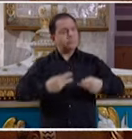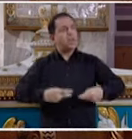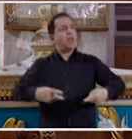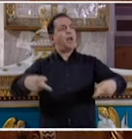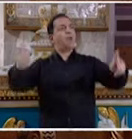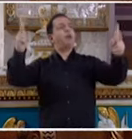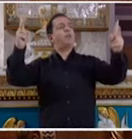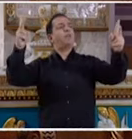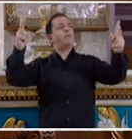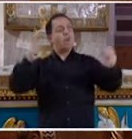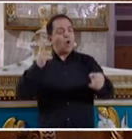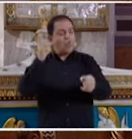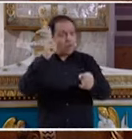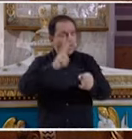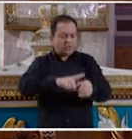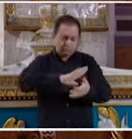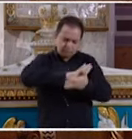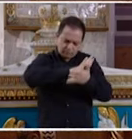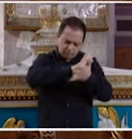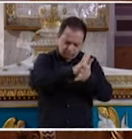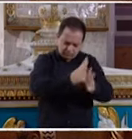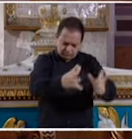ηλευθέρωτε, ο θάνατος τε